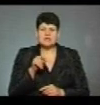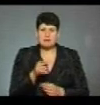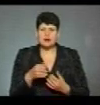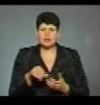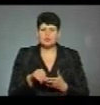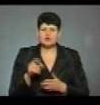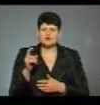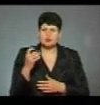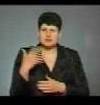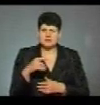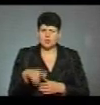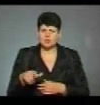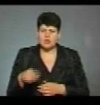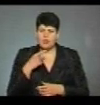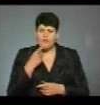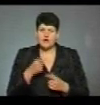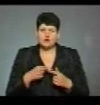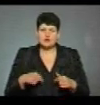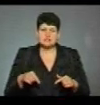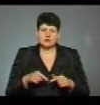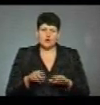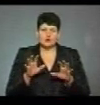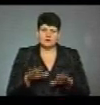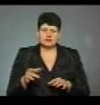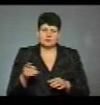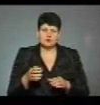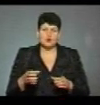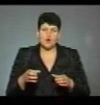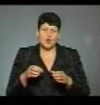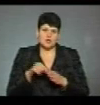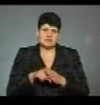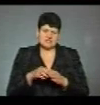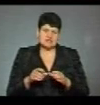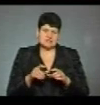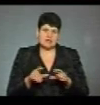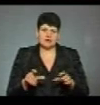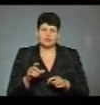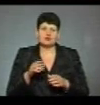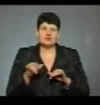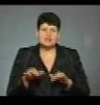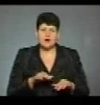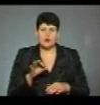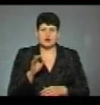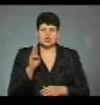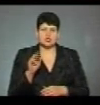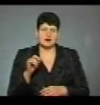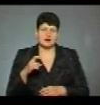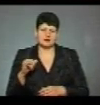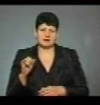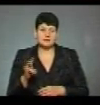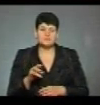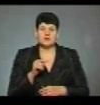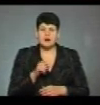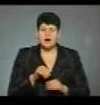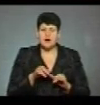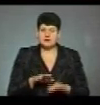участь 150 людей, каже організаторка, голова Тернопільського осередку Асоціації жінок України «Дія» Ольга Шахін. За її словами,